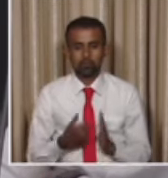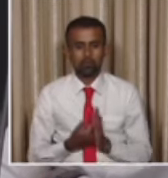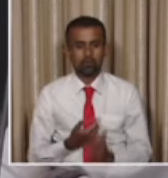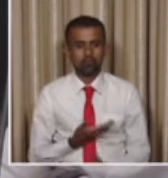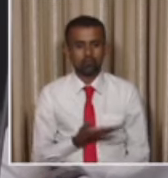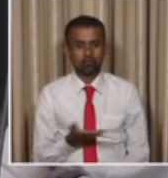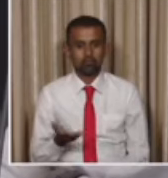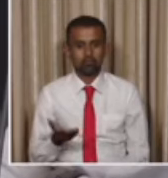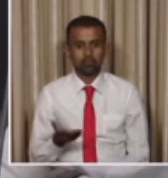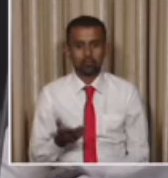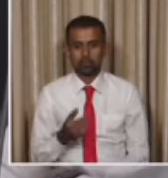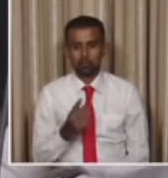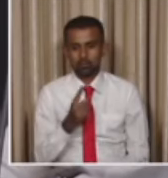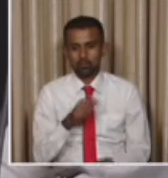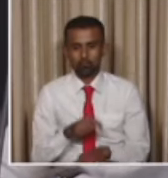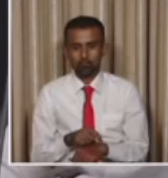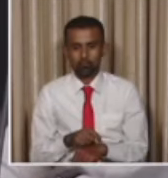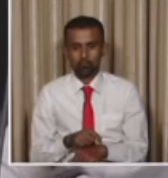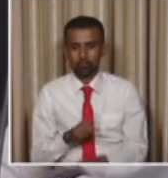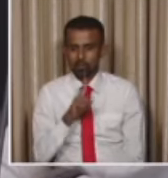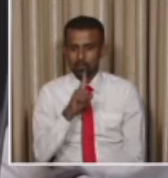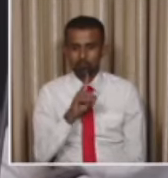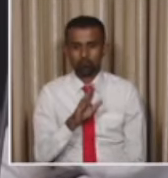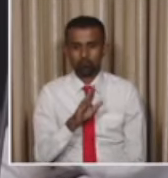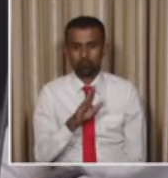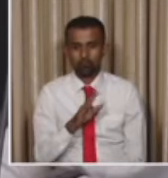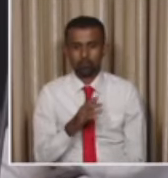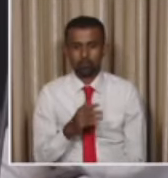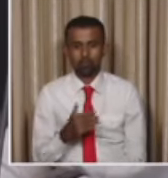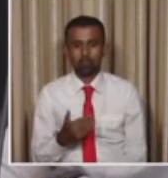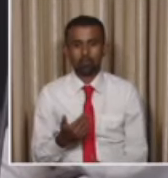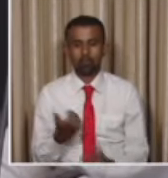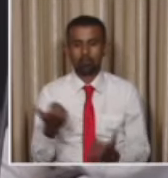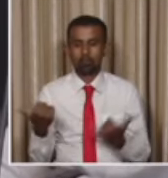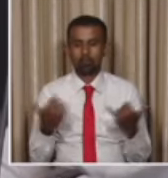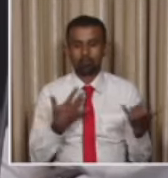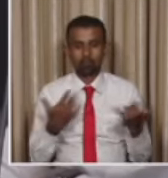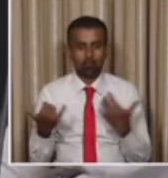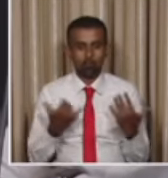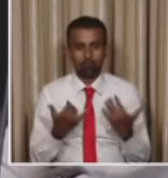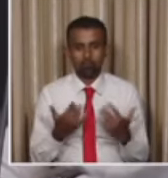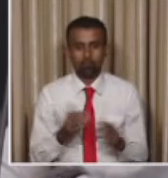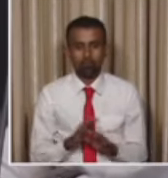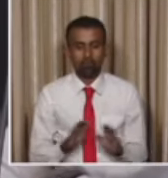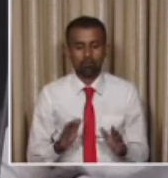එක විනාඩියක්වත් විවිධ අපහාස උපහාස අවලාදවලට වඩා